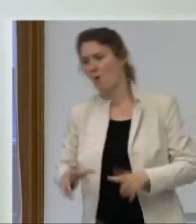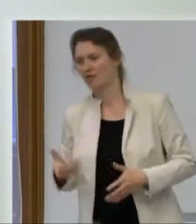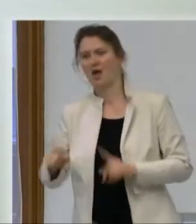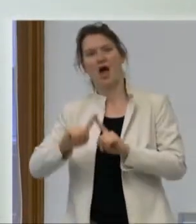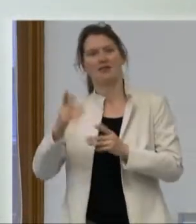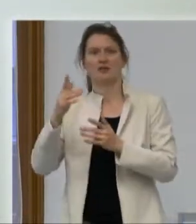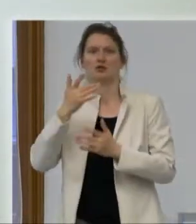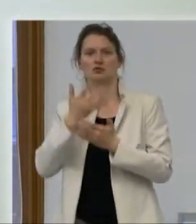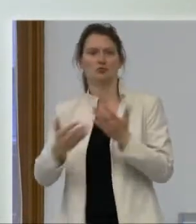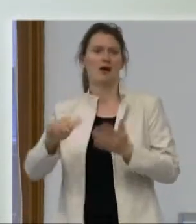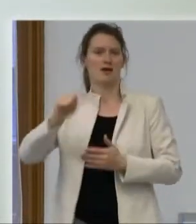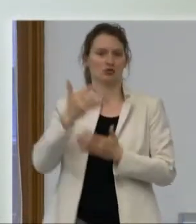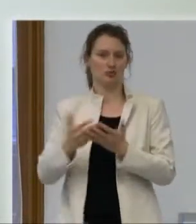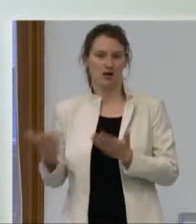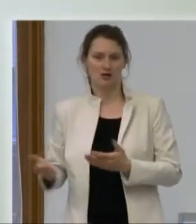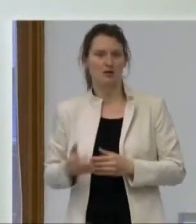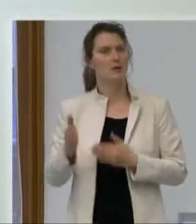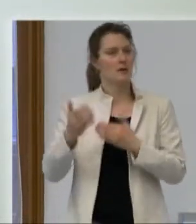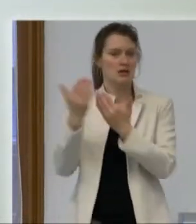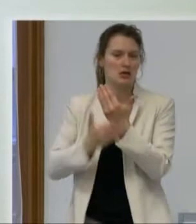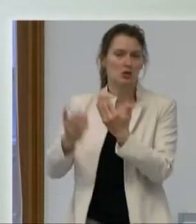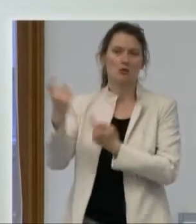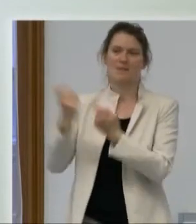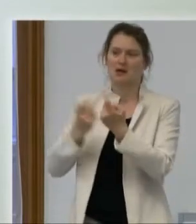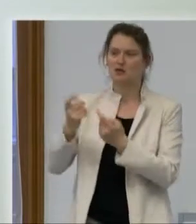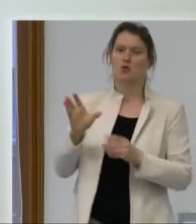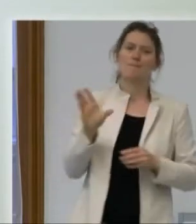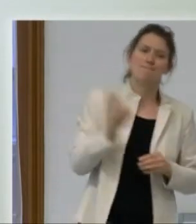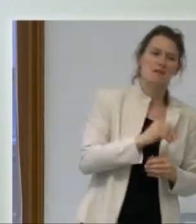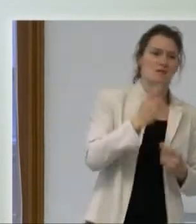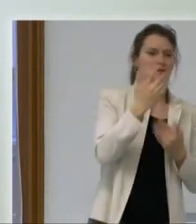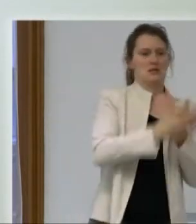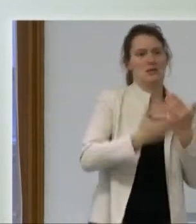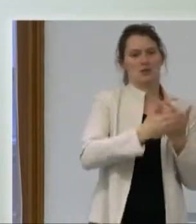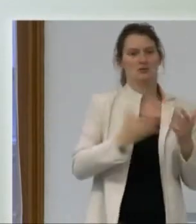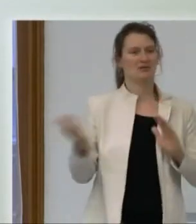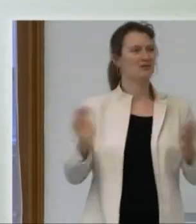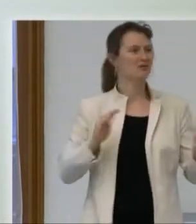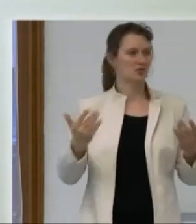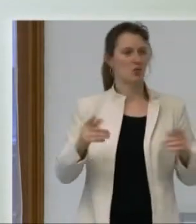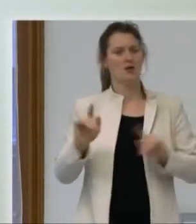mit anderer Erstsprache, mit Migrationshintergrund, ohne Migrationshintergrund.